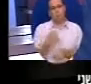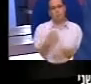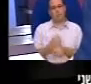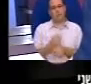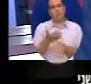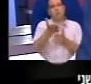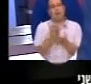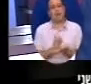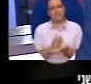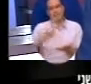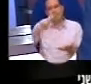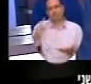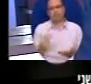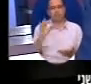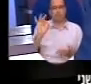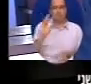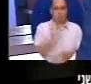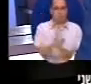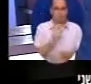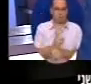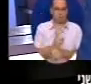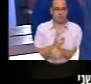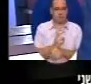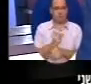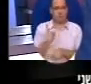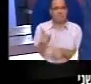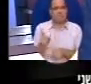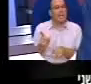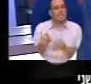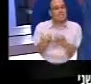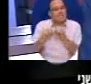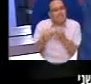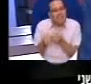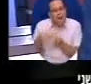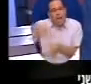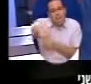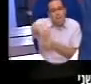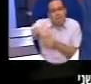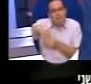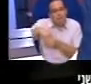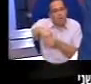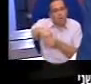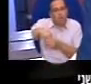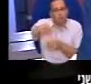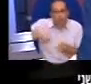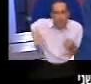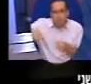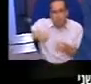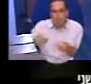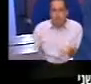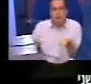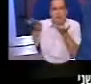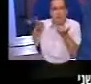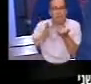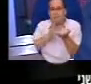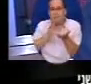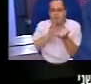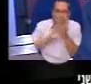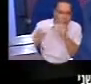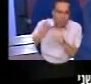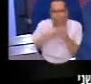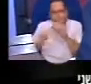של הקורס, שזה איזושהי סדנה בינינו שבה אנחנו מעלים עניינים, בעיות, ורואים